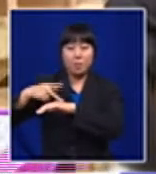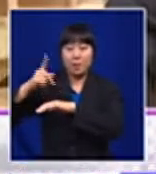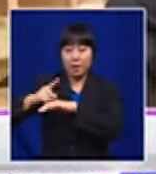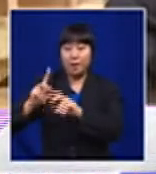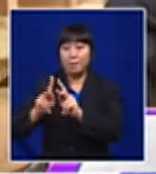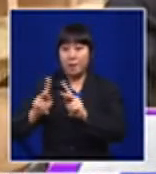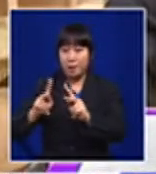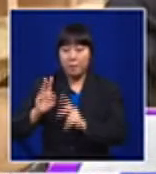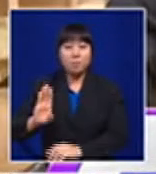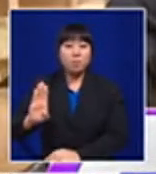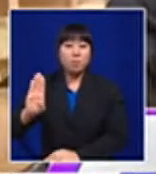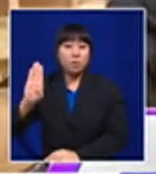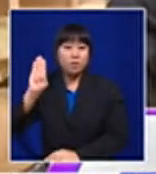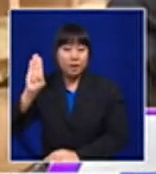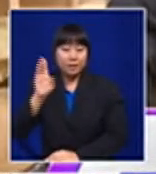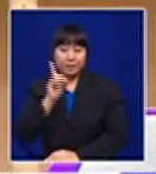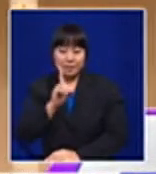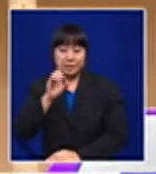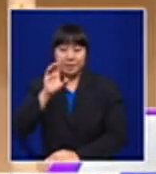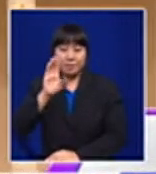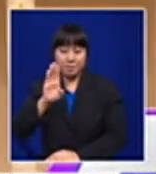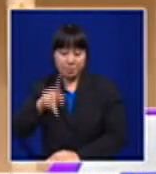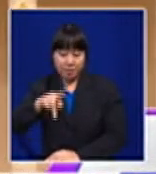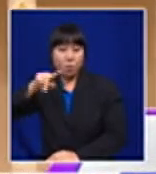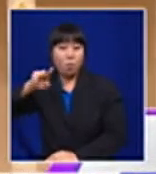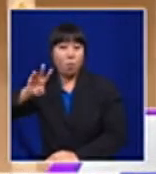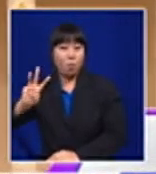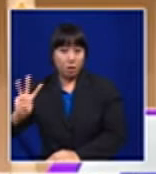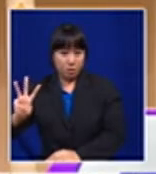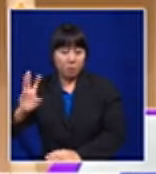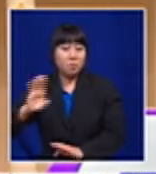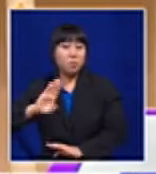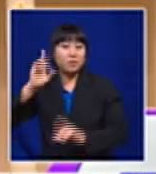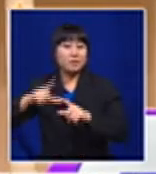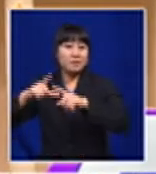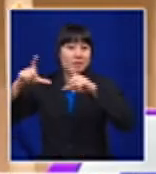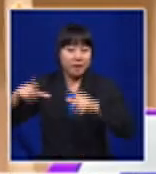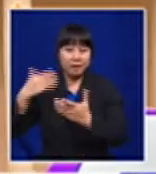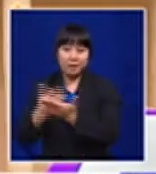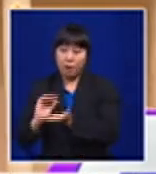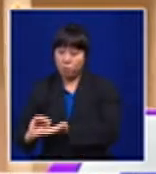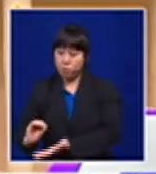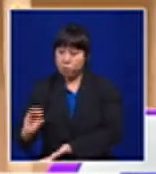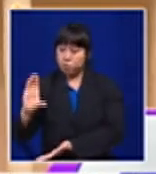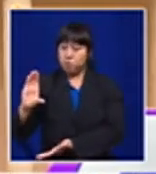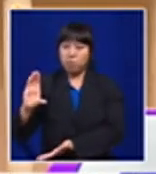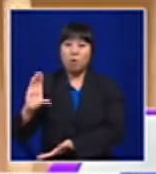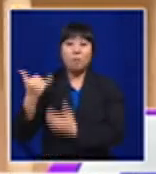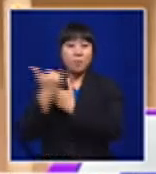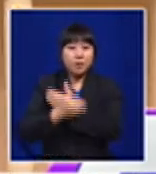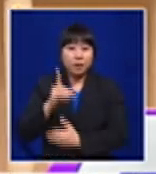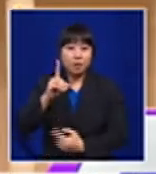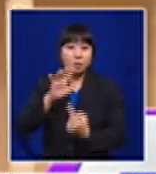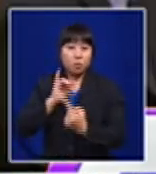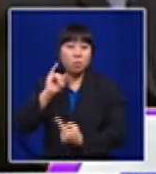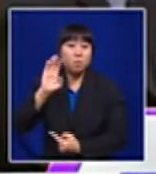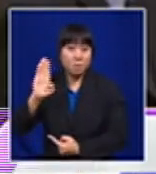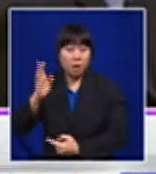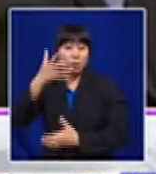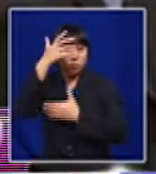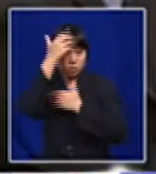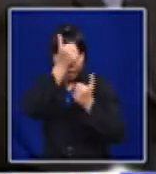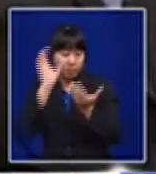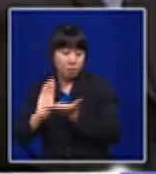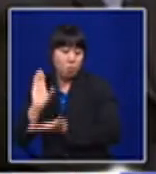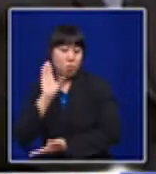รมการบริษัท DP World จำกัดซึ่งเป็นบริษัทขนาดใหญ่และมีเงินลงทุนจำนวนมากจากดูไบที่สนใจเข้ามาลงทุนใน